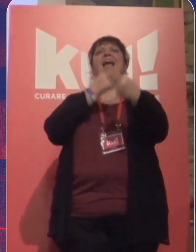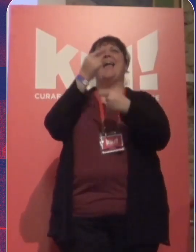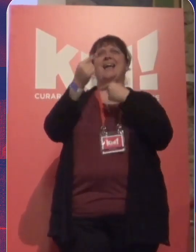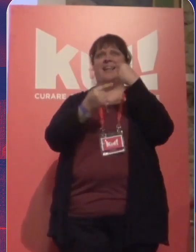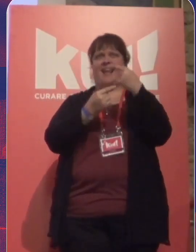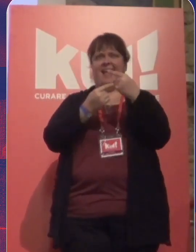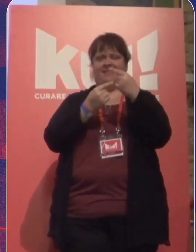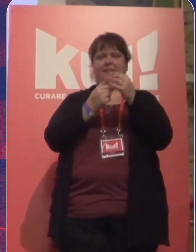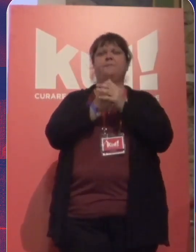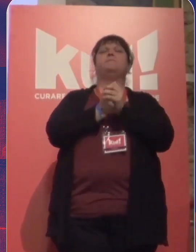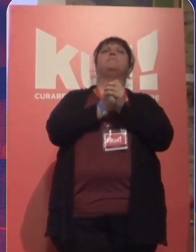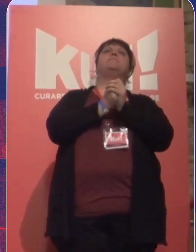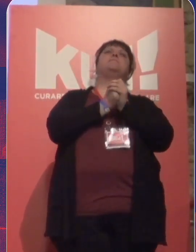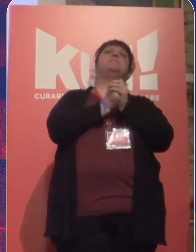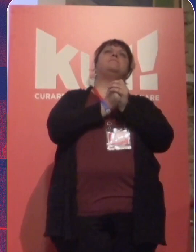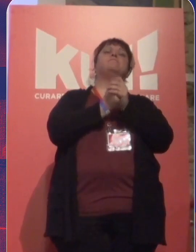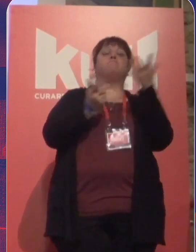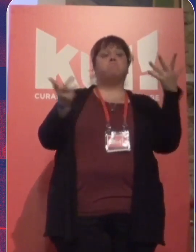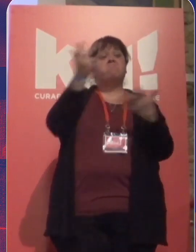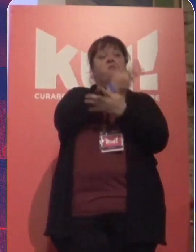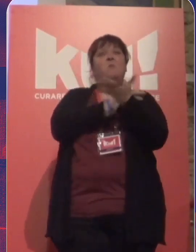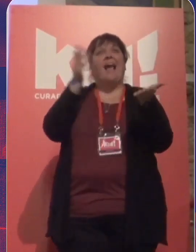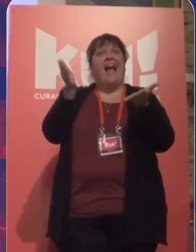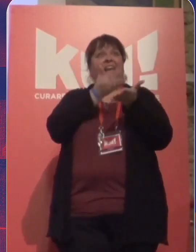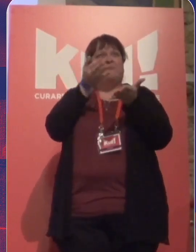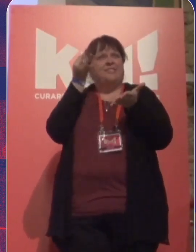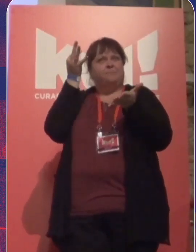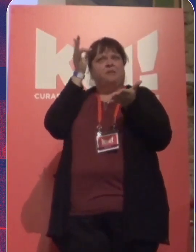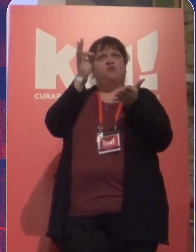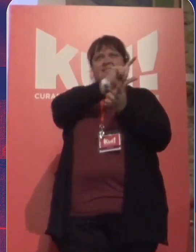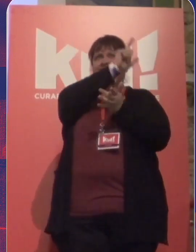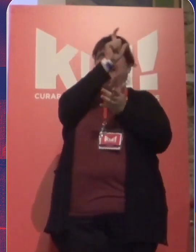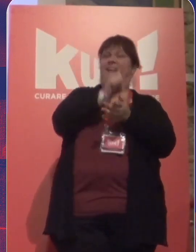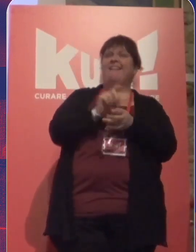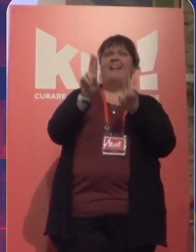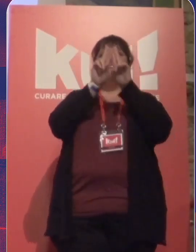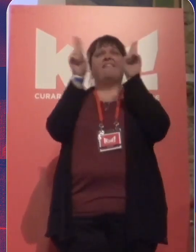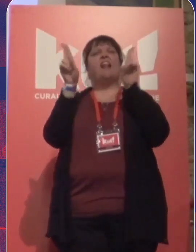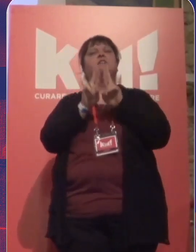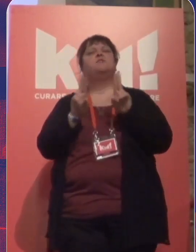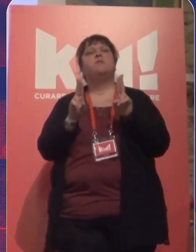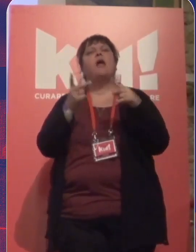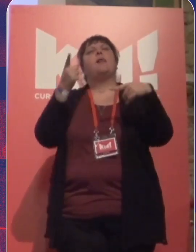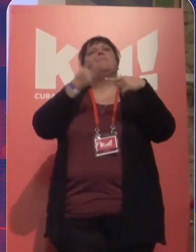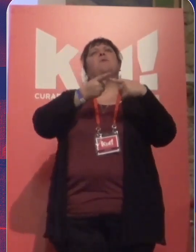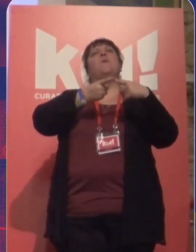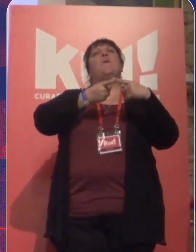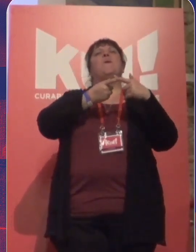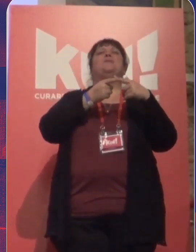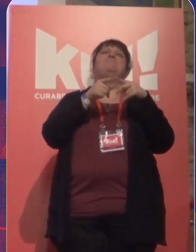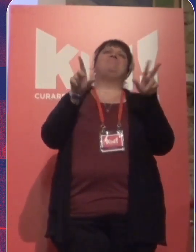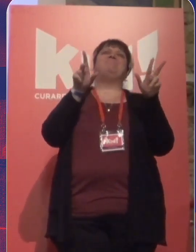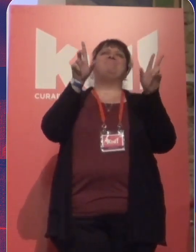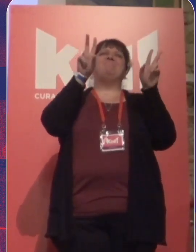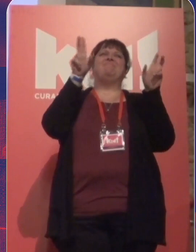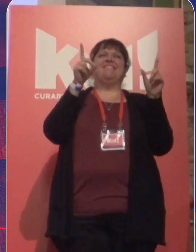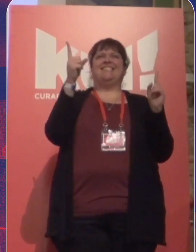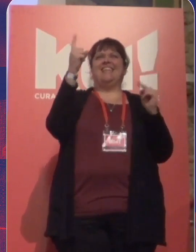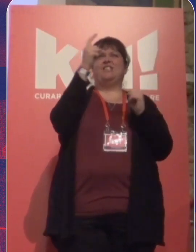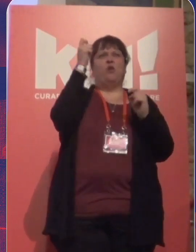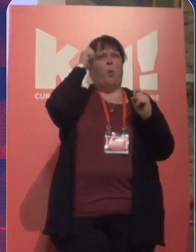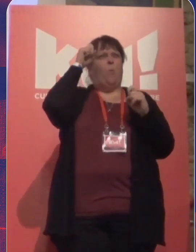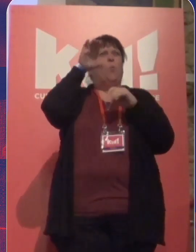collabora con diverse riviste specializzate italiane e internazionali e quelle pagine culturali della repubblica